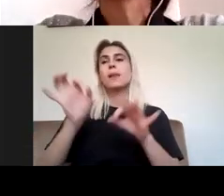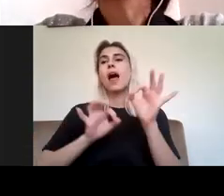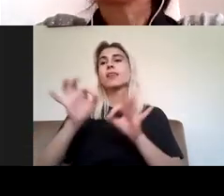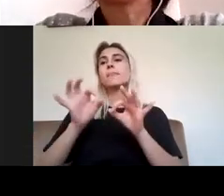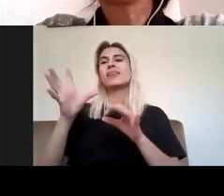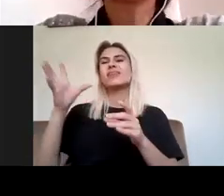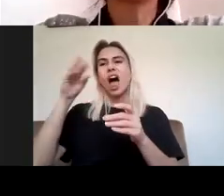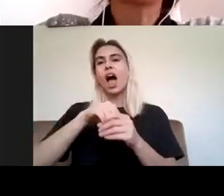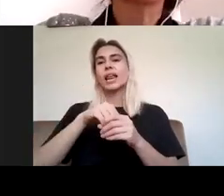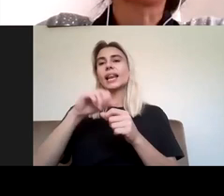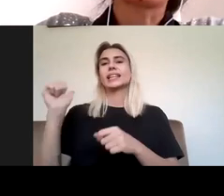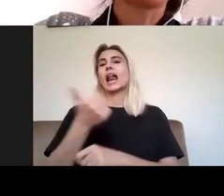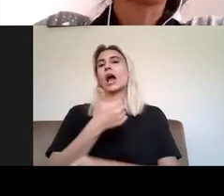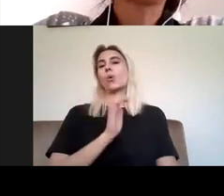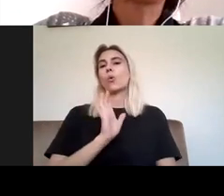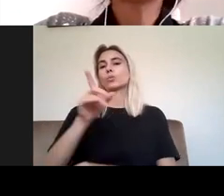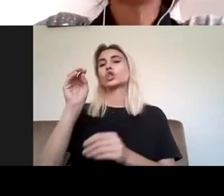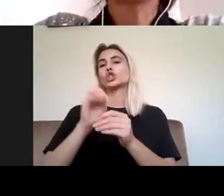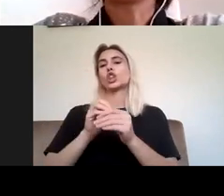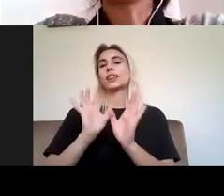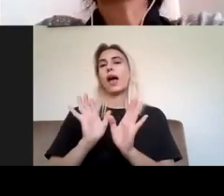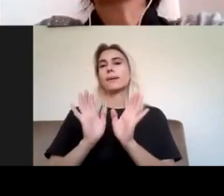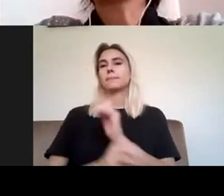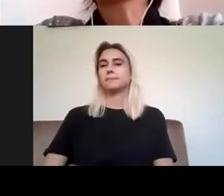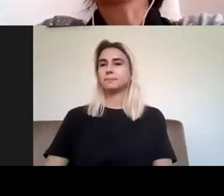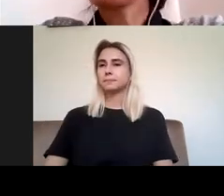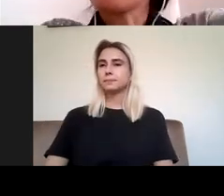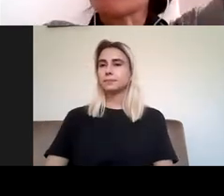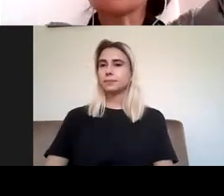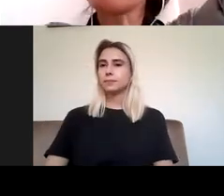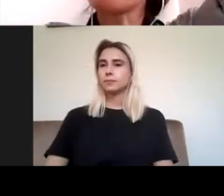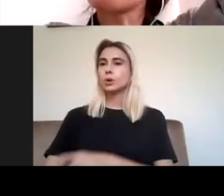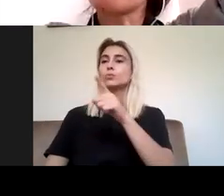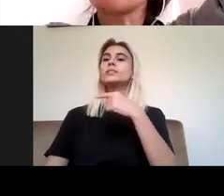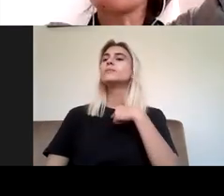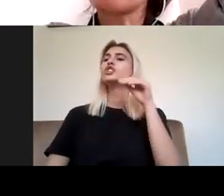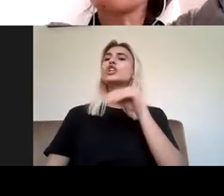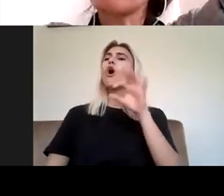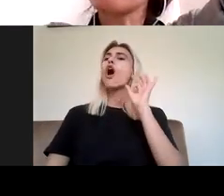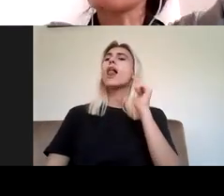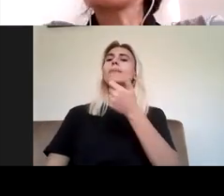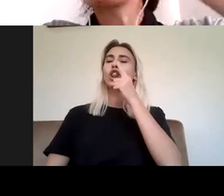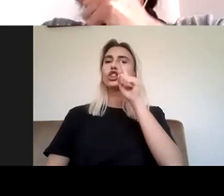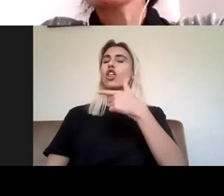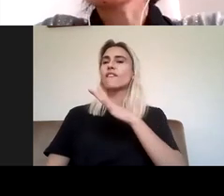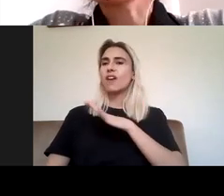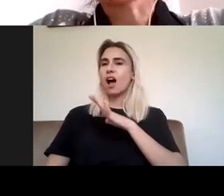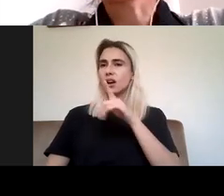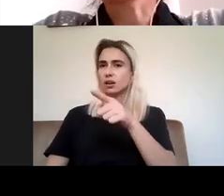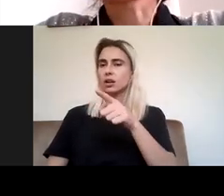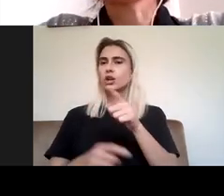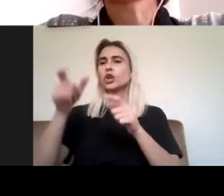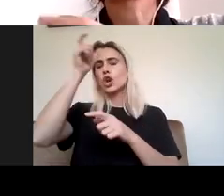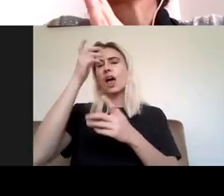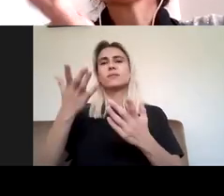etmek gerekiyor bunun içerisinde. Şimdi buradaki yapıda tabii bizim için önemli bir nokta var ve Türkiye'nin maalesef kanayan yarası haline